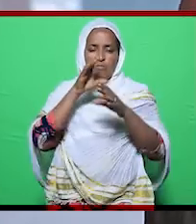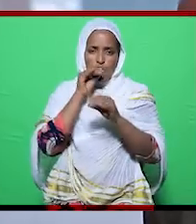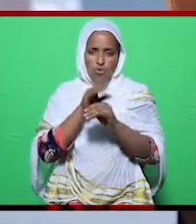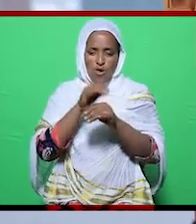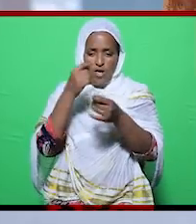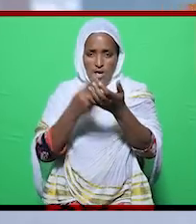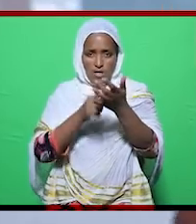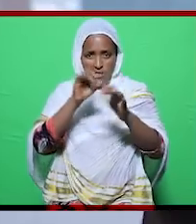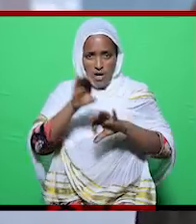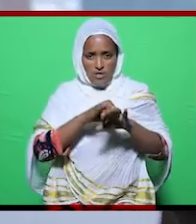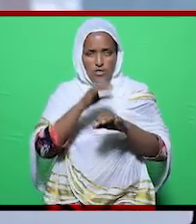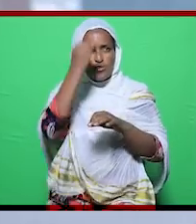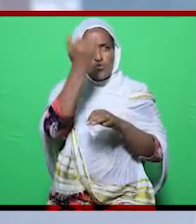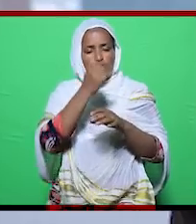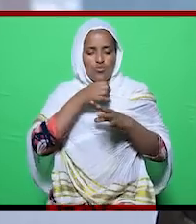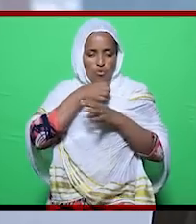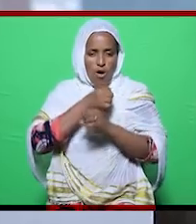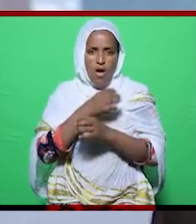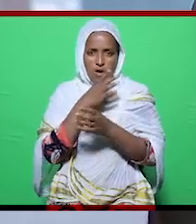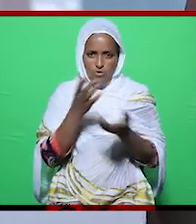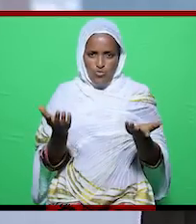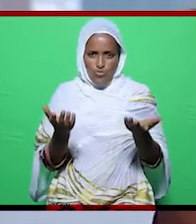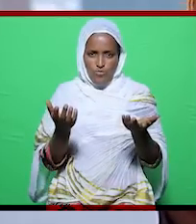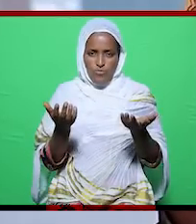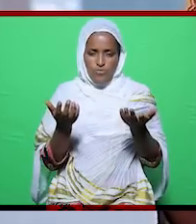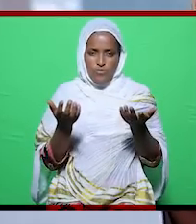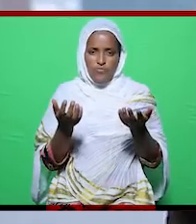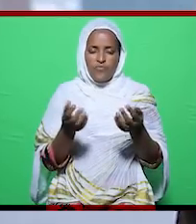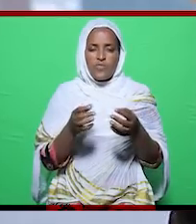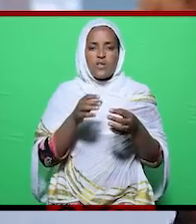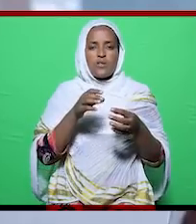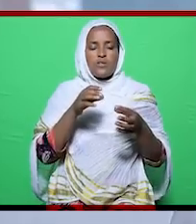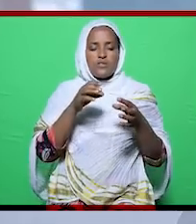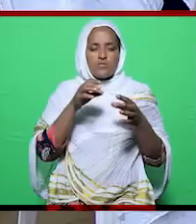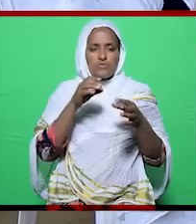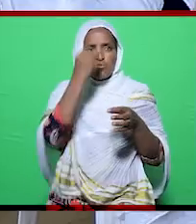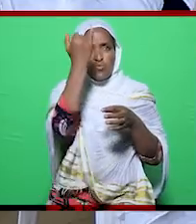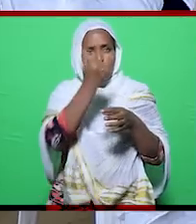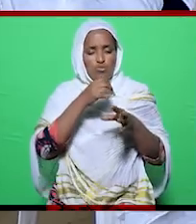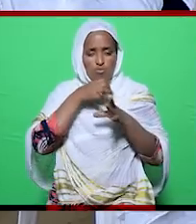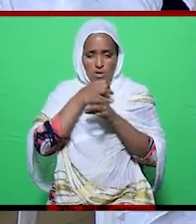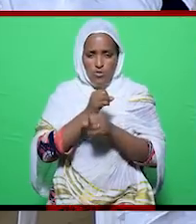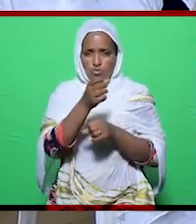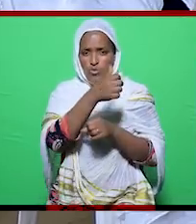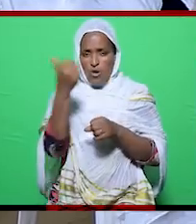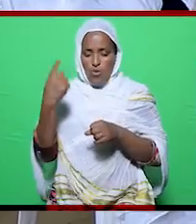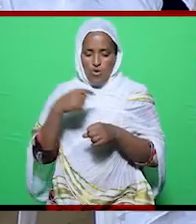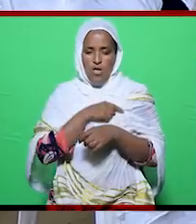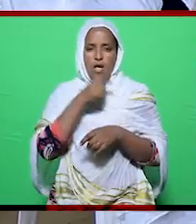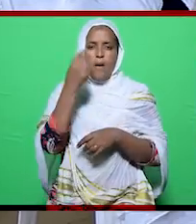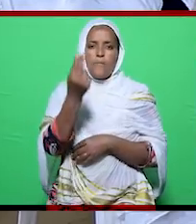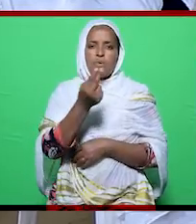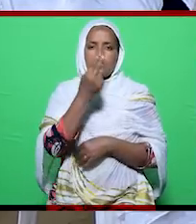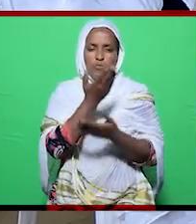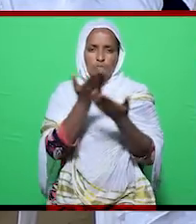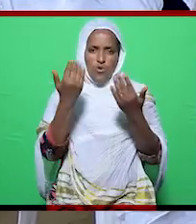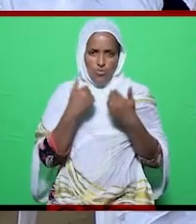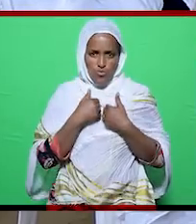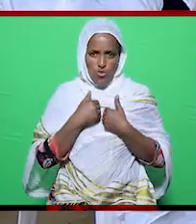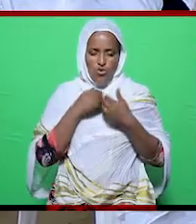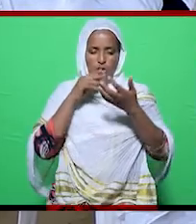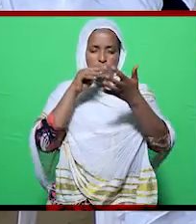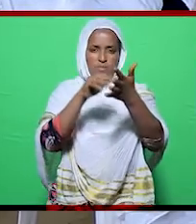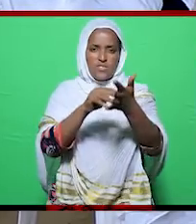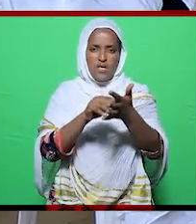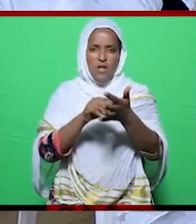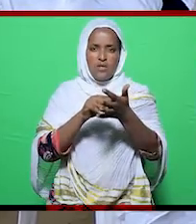ቢሆኑ በፍሬም ይሆናሉ። የወረቀት ሥዕሎችም ቢሆኑ በፍሬም መሆን ይችላሉ። ይህንን ማድረግ እንችላለን ብዬ ስለማስብ ነው እንዲከፍ አድርጌ የማወራው። ይህንን